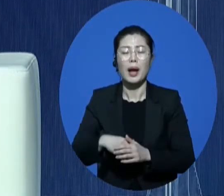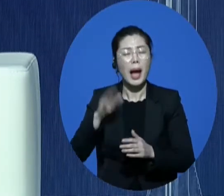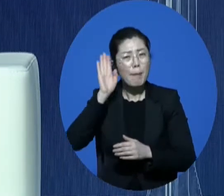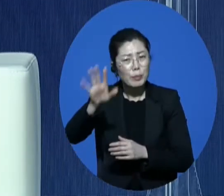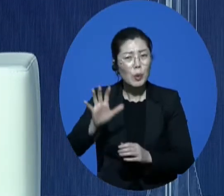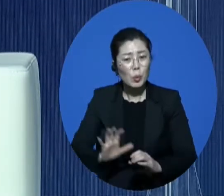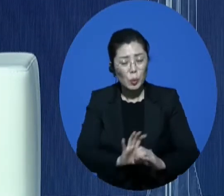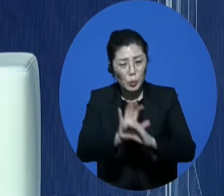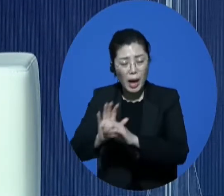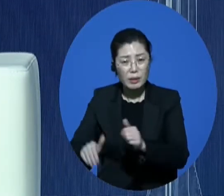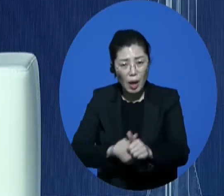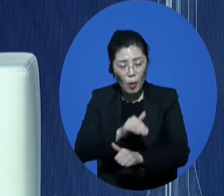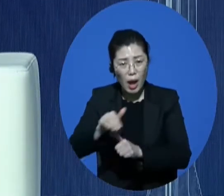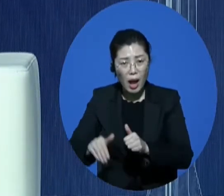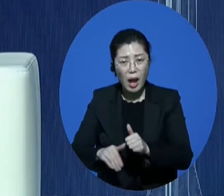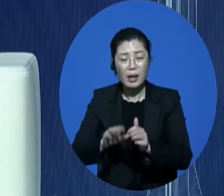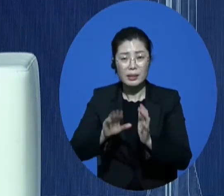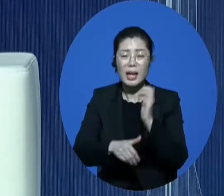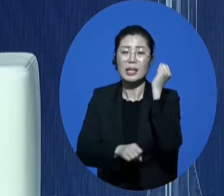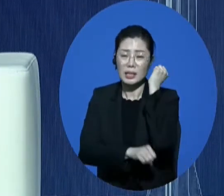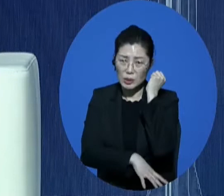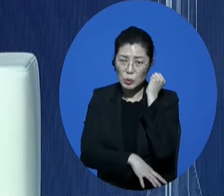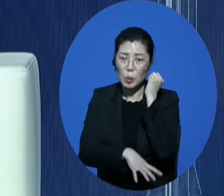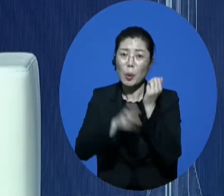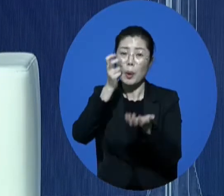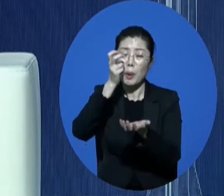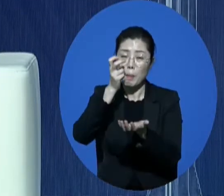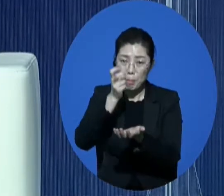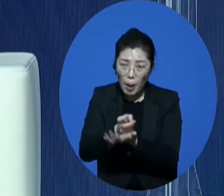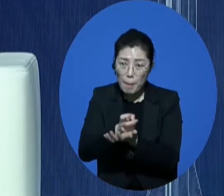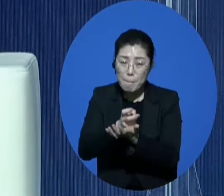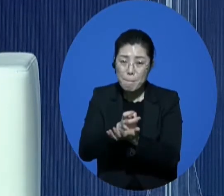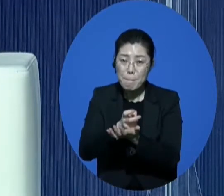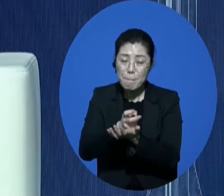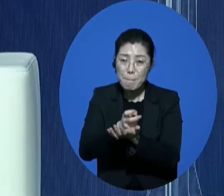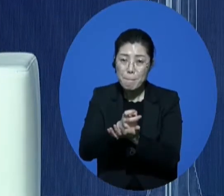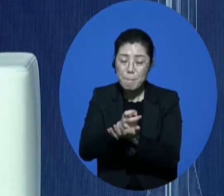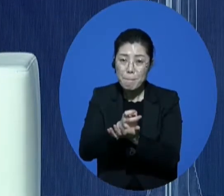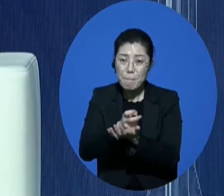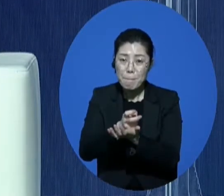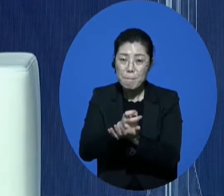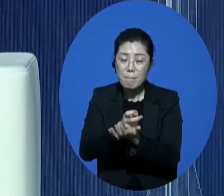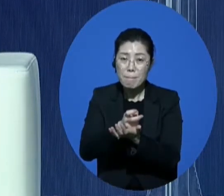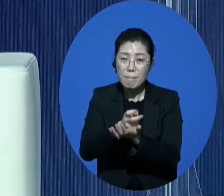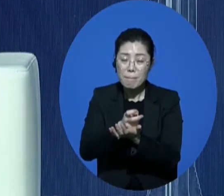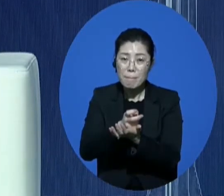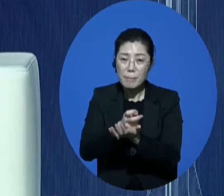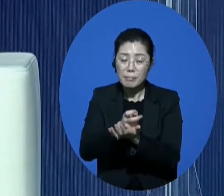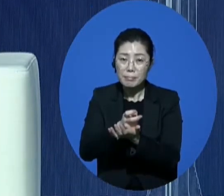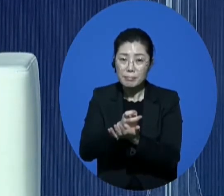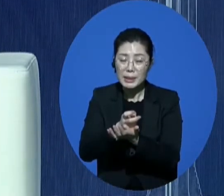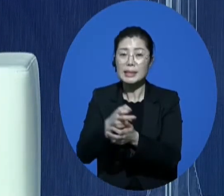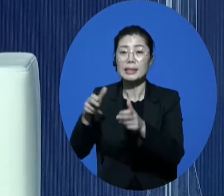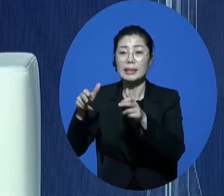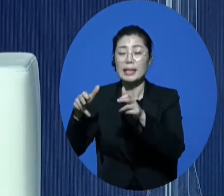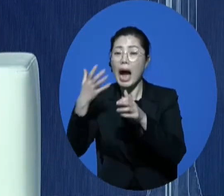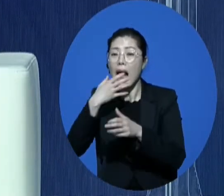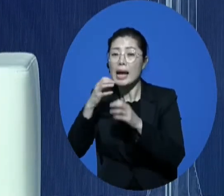구조의 구조를 만들어내는 제도의 기초가 비장애인이 아니라